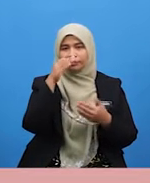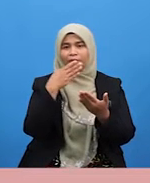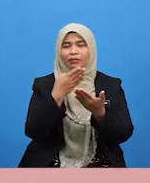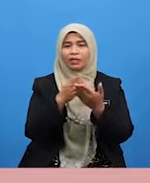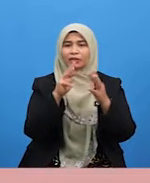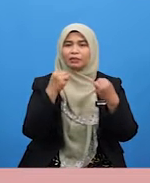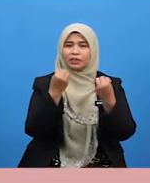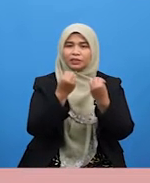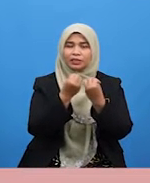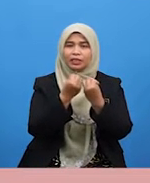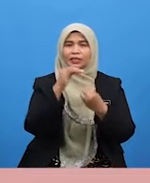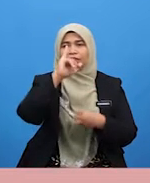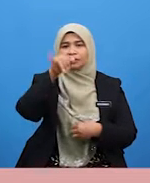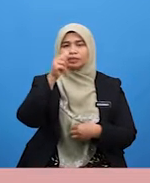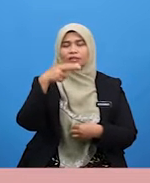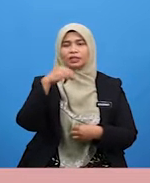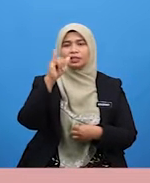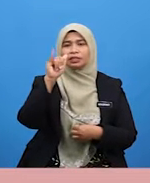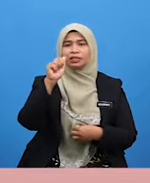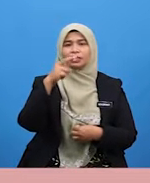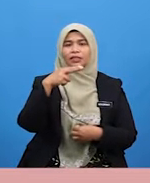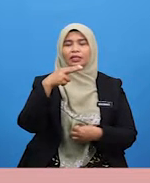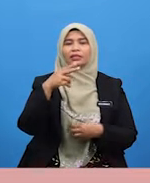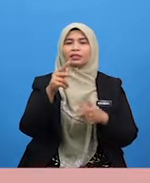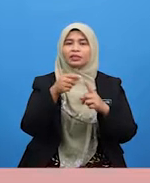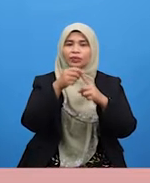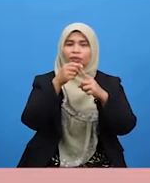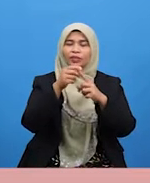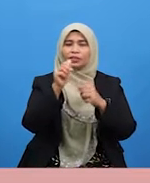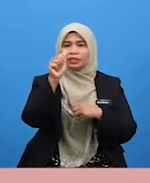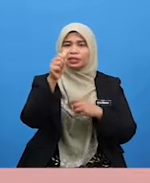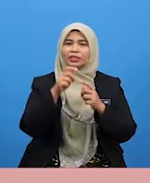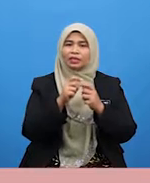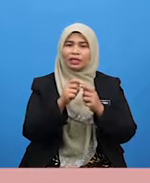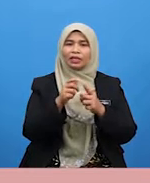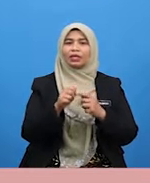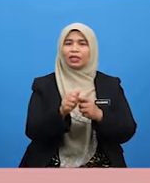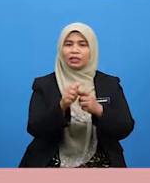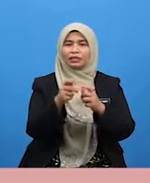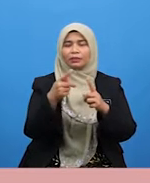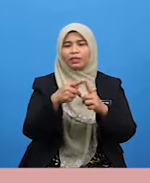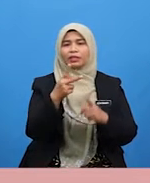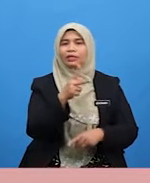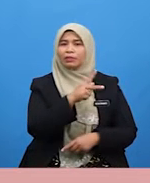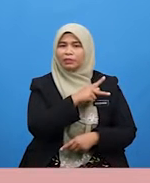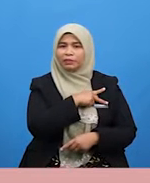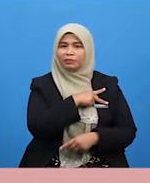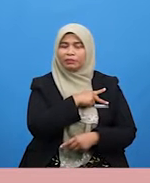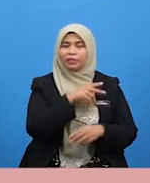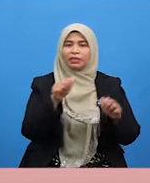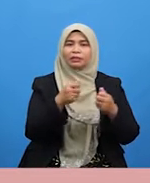masyarakat jahiliah kecuali A. Taat kepada pemimpin. B. Mengamalkan